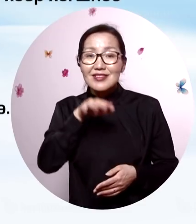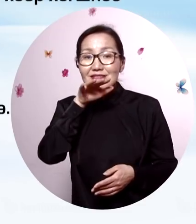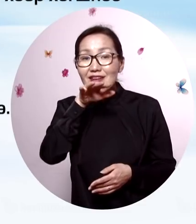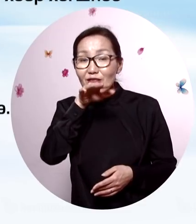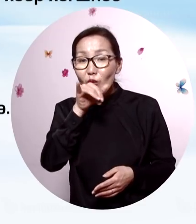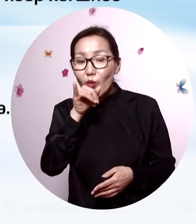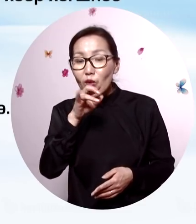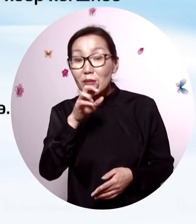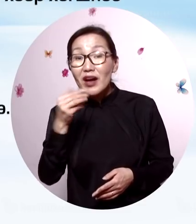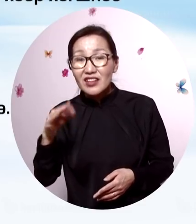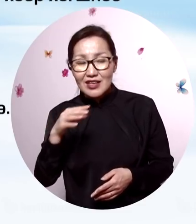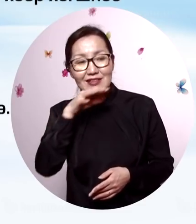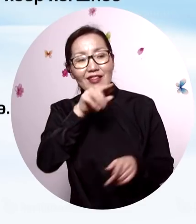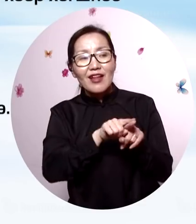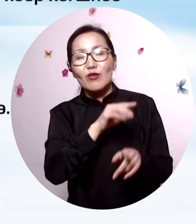Чихийг дэлсжээ.